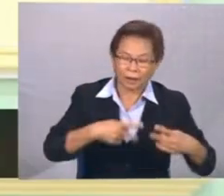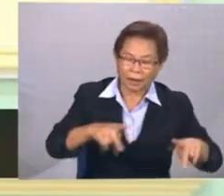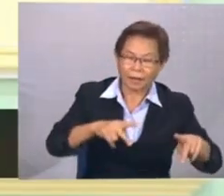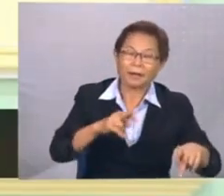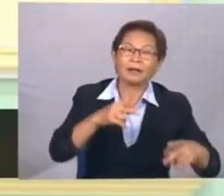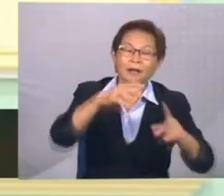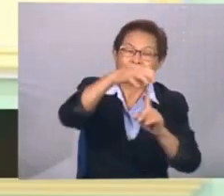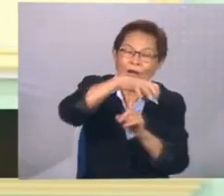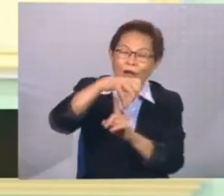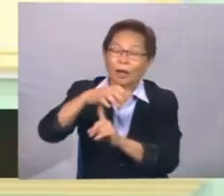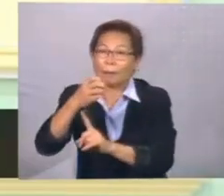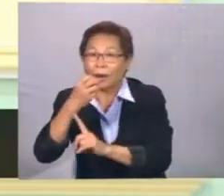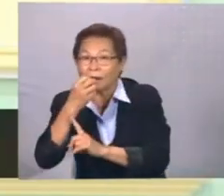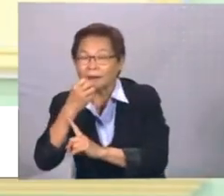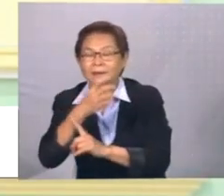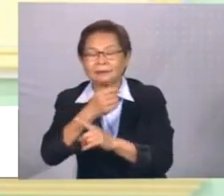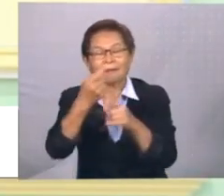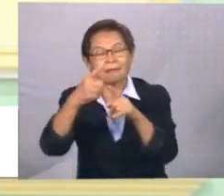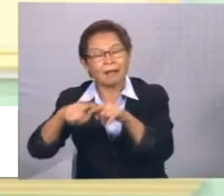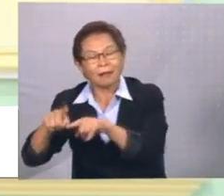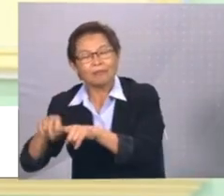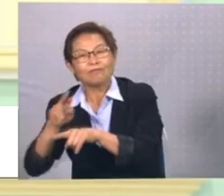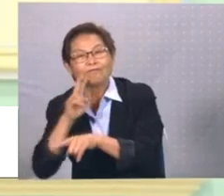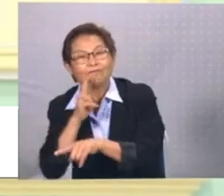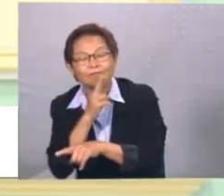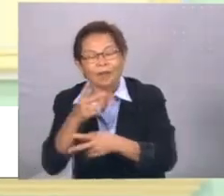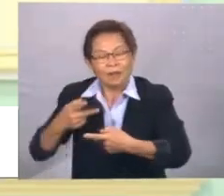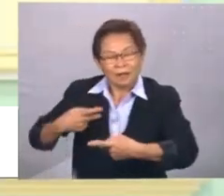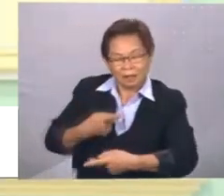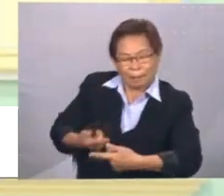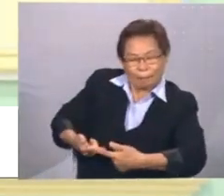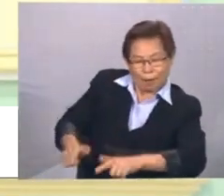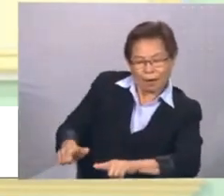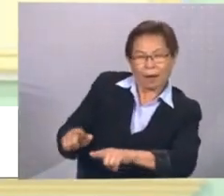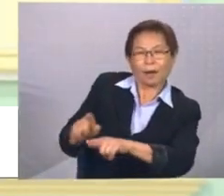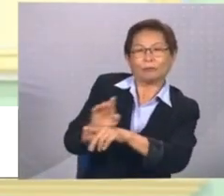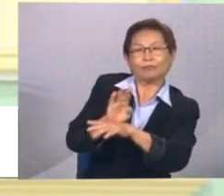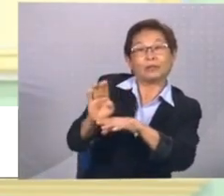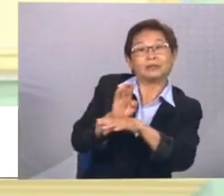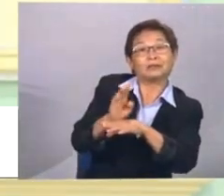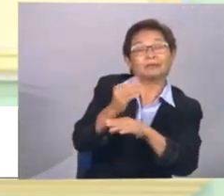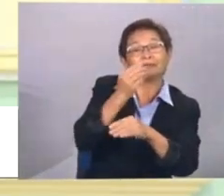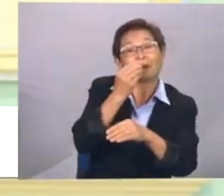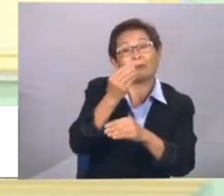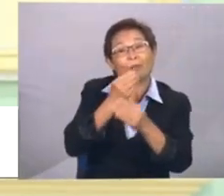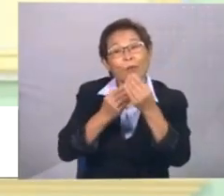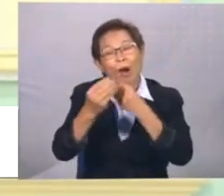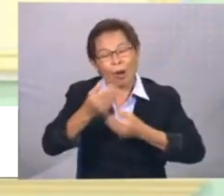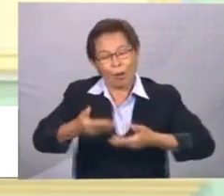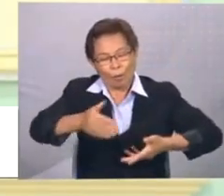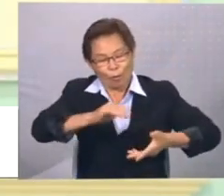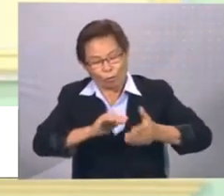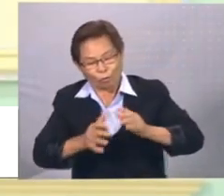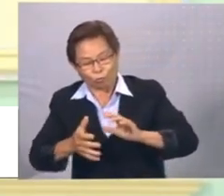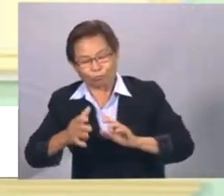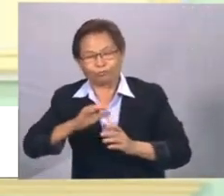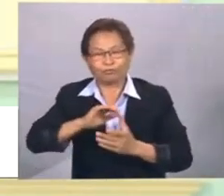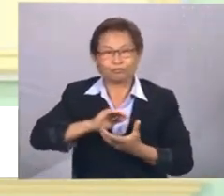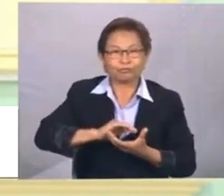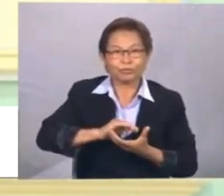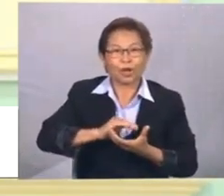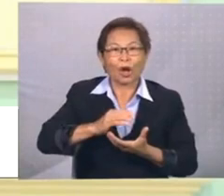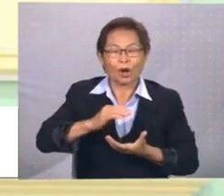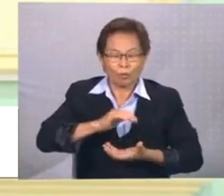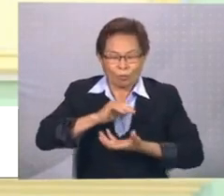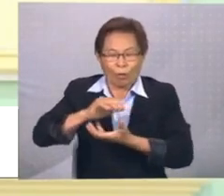makan G akan dan sebagainya walaupun kita benarkan operasi untuk makanan yang berbungkus yang dibungkus untuk dibawa